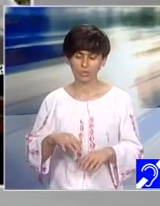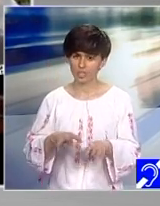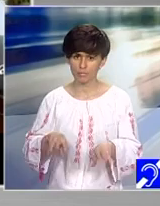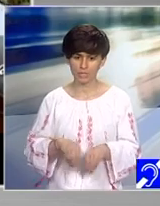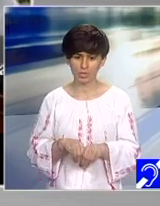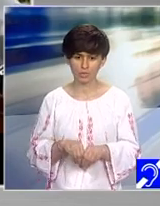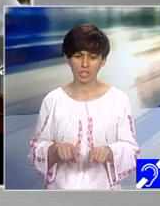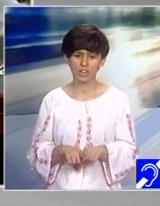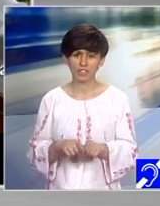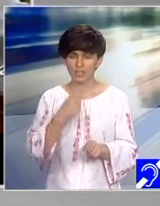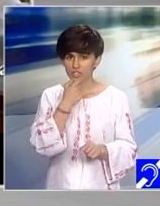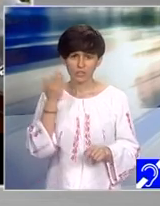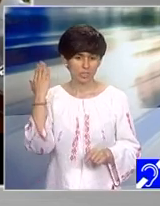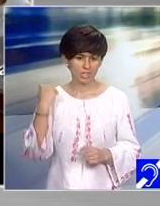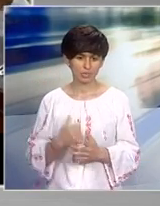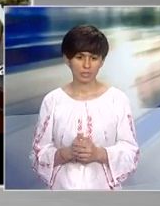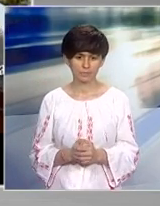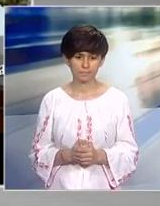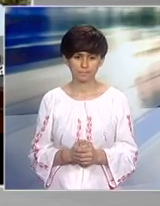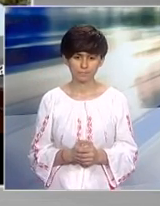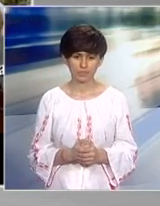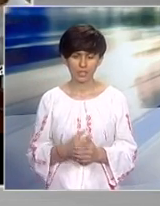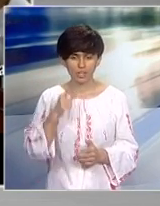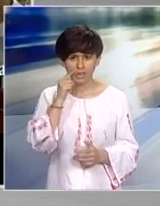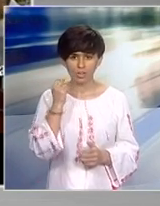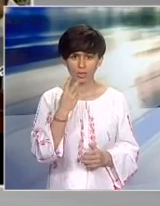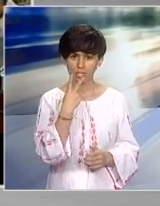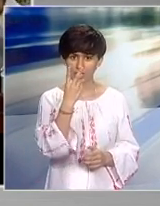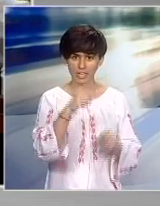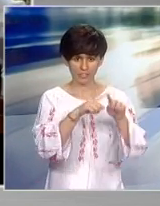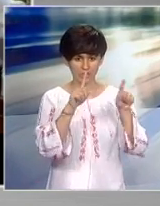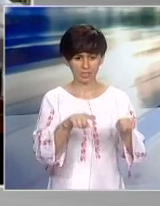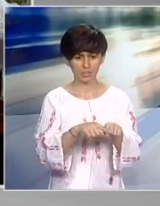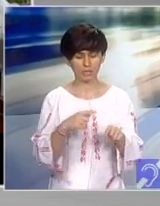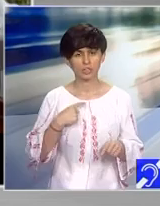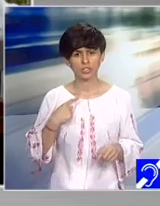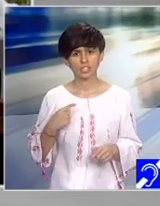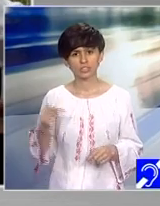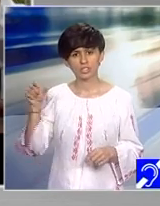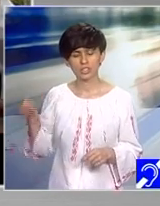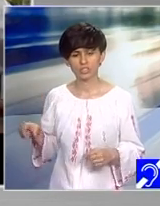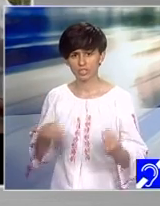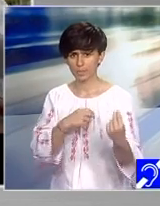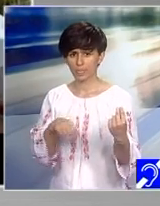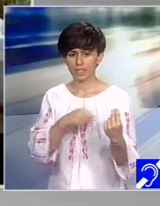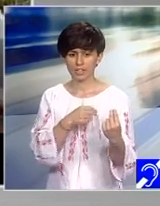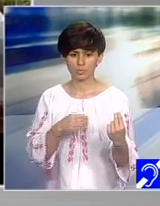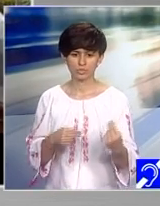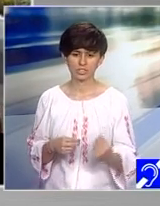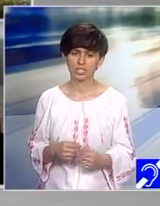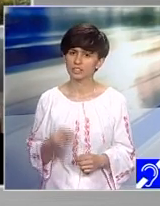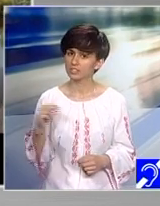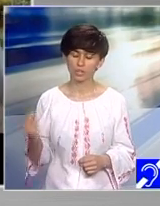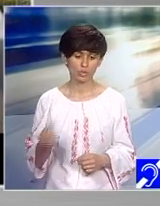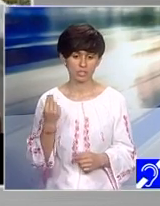Oamenii din imagine, de exemplu, sunt adevărați lăutari, adică vin din Frata și Soporul de Câmpie.